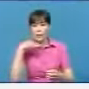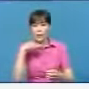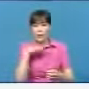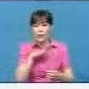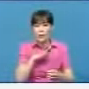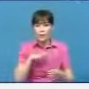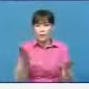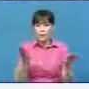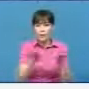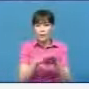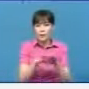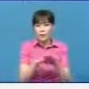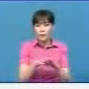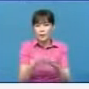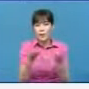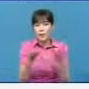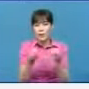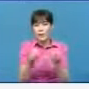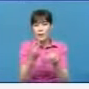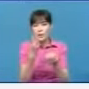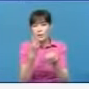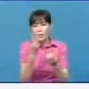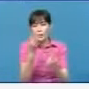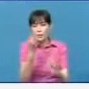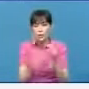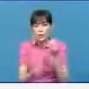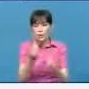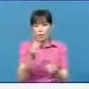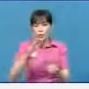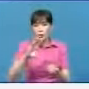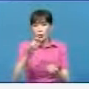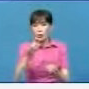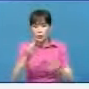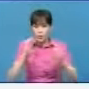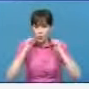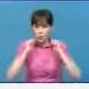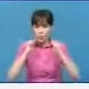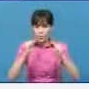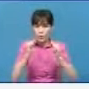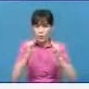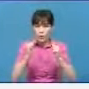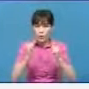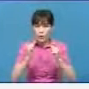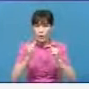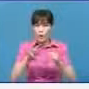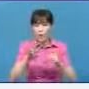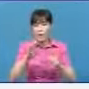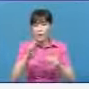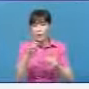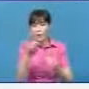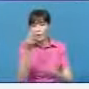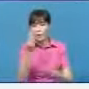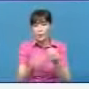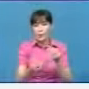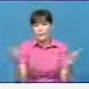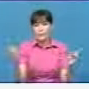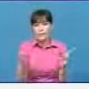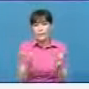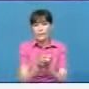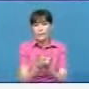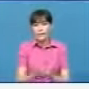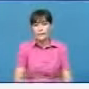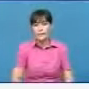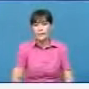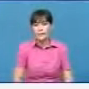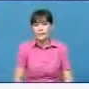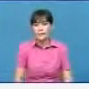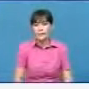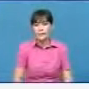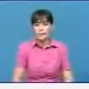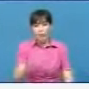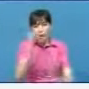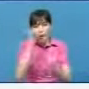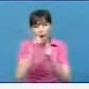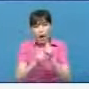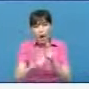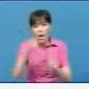тең түсті. Сонымен екінші айналымда созақтық спортшылар алаң иелері бәйдібектік ойыншылармен кездесті. Жылға келіп осында